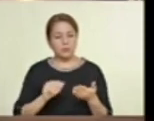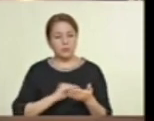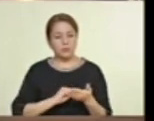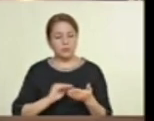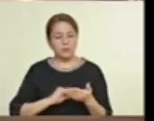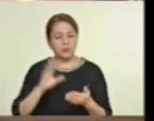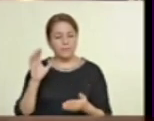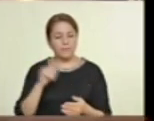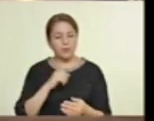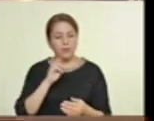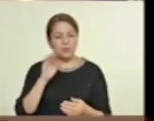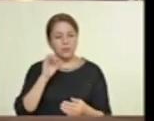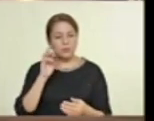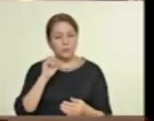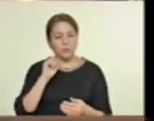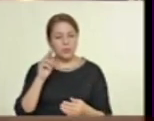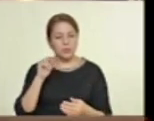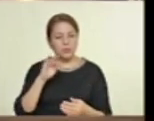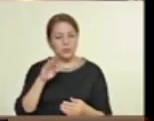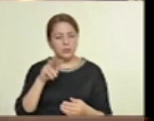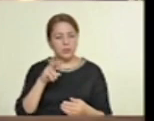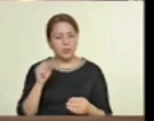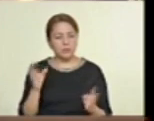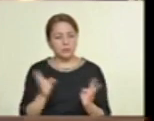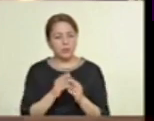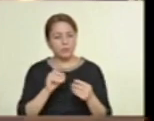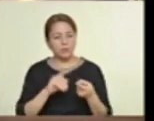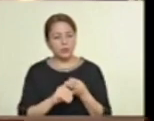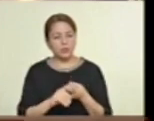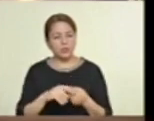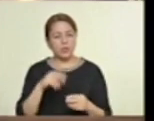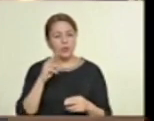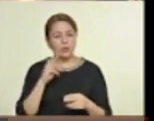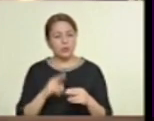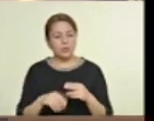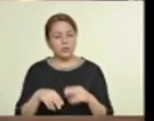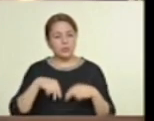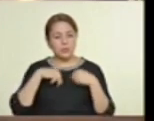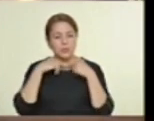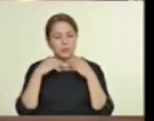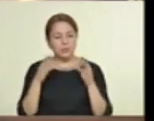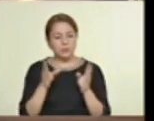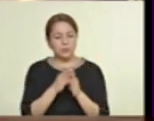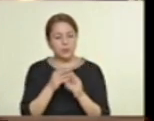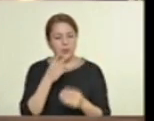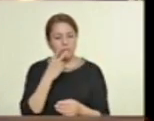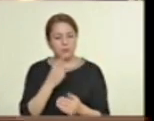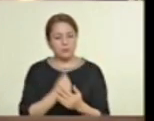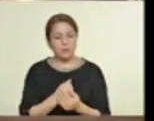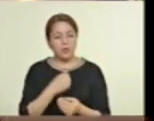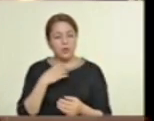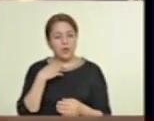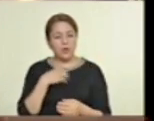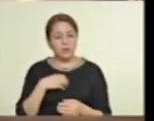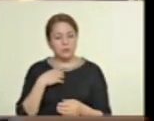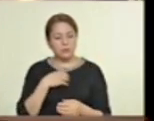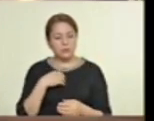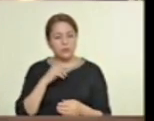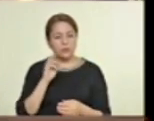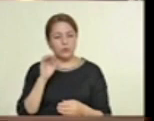va ko'makchilarga qo'shilib kelayotgan qo'shimchalarga diqqatingizni qarating. Asosan qo'shimchalar